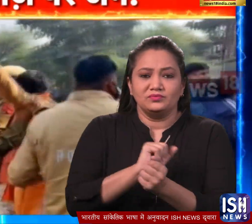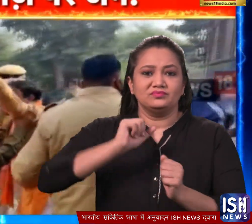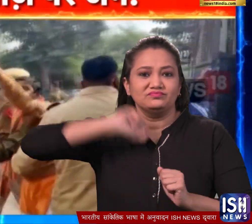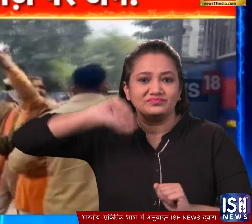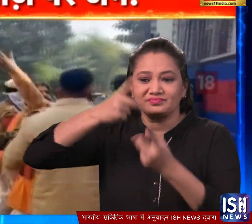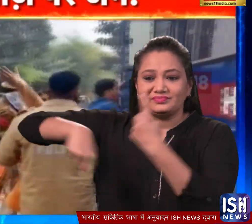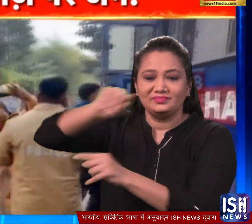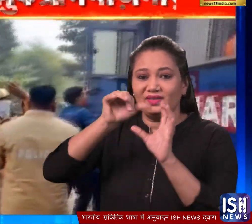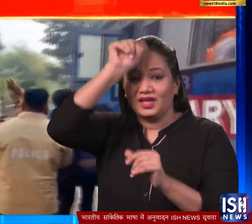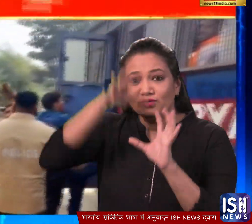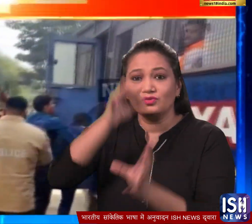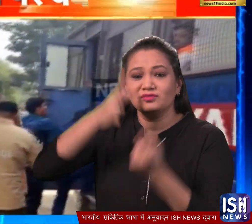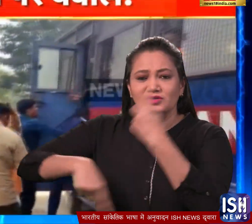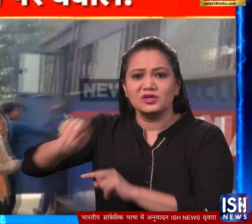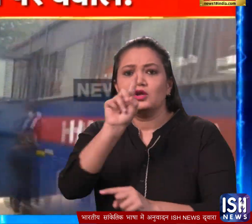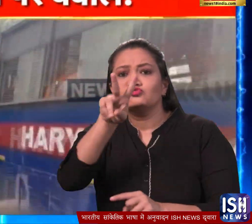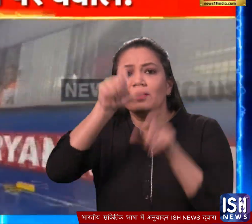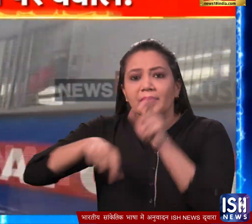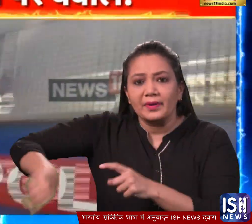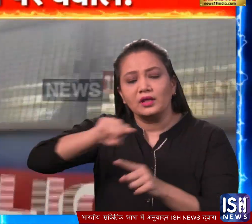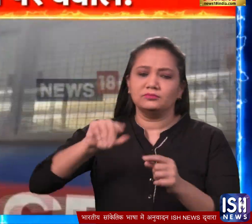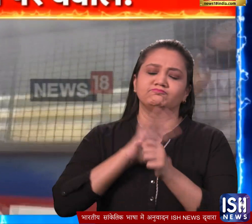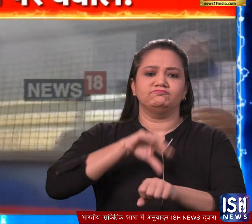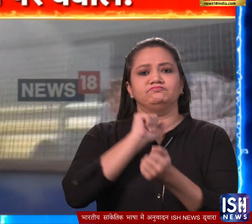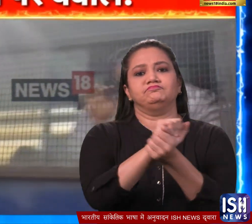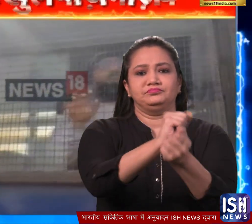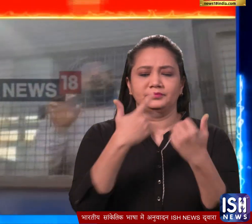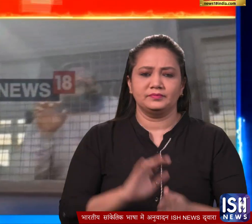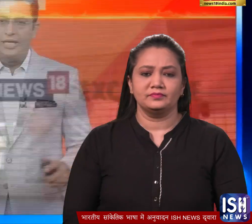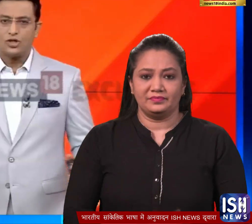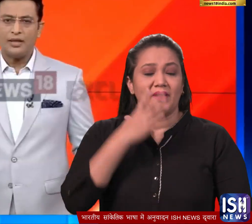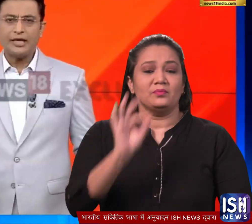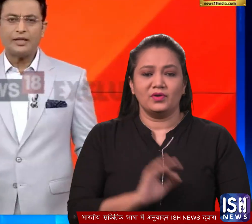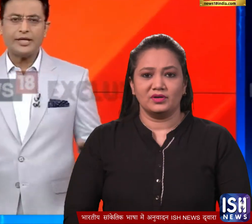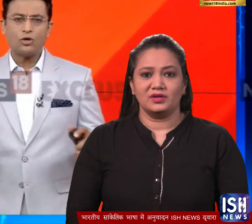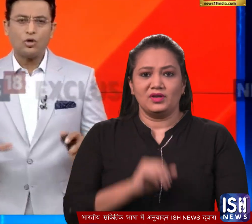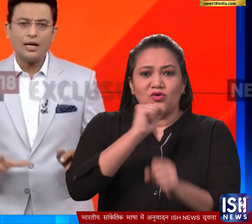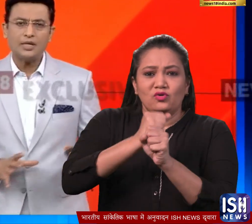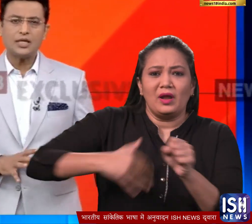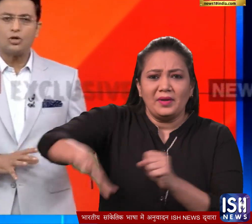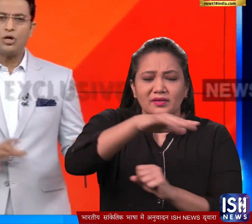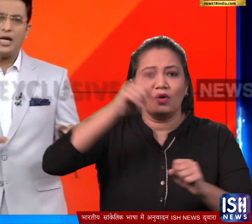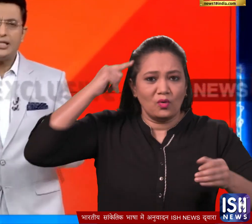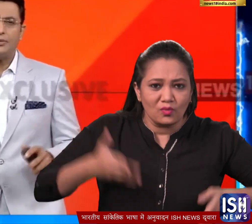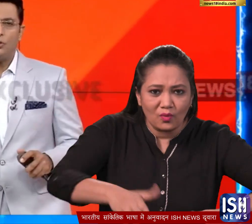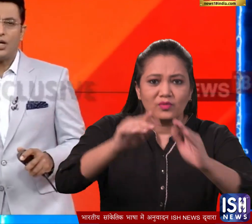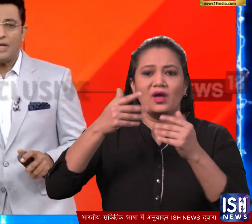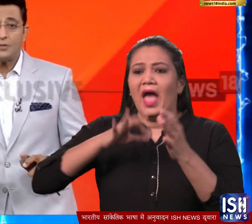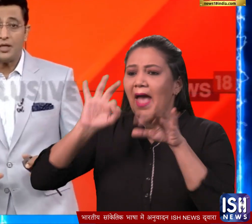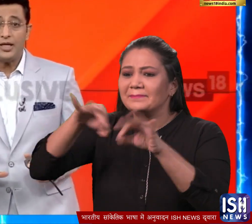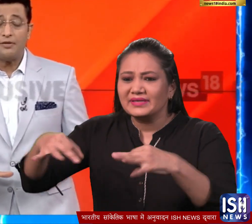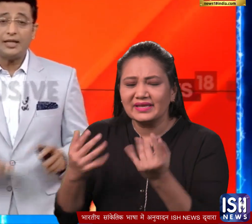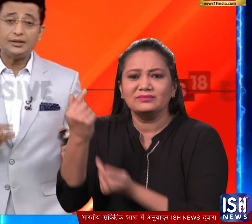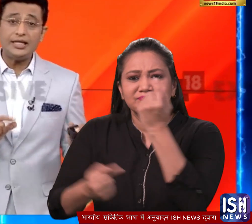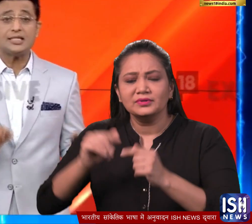पुलिस ने विरोध करने पहुंचे हिंदूवादी संगठनों के करीब 12 कार्यकर्ताओं को हिरासत में लिया। सौभाग्य की बात है कि गुरुग्राम में सड़कों और खाली जमीनों पर